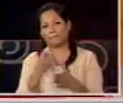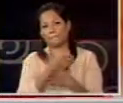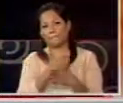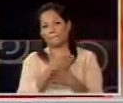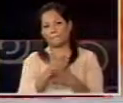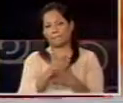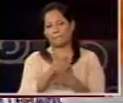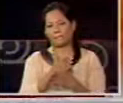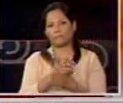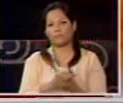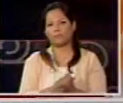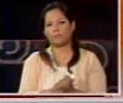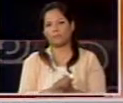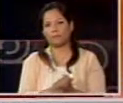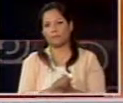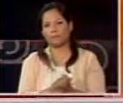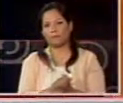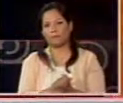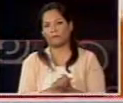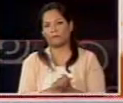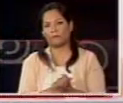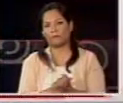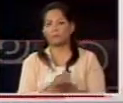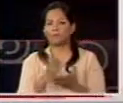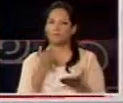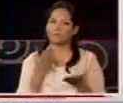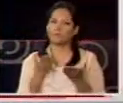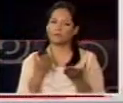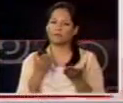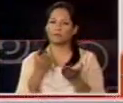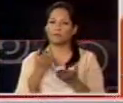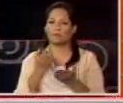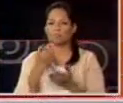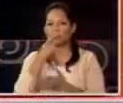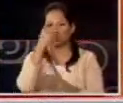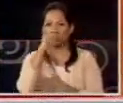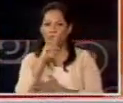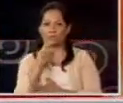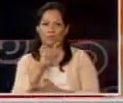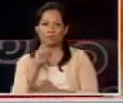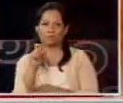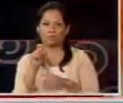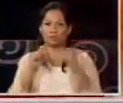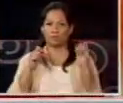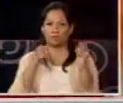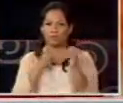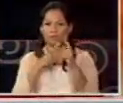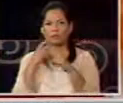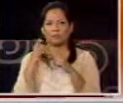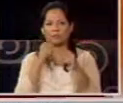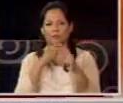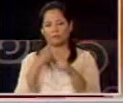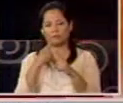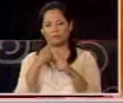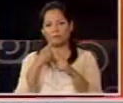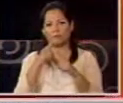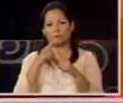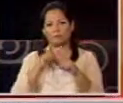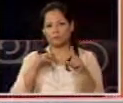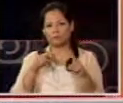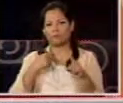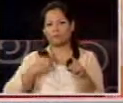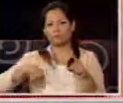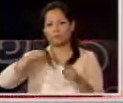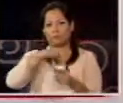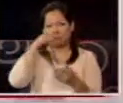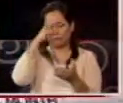everything. Siguro yun ho ay bunsod na rin ng mga pagtatanong dun sa cross-examination. Ngunit kami naniniwala at